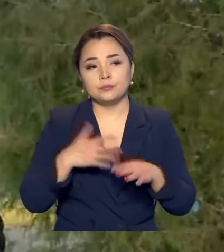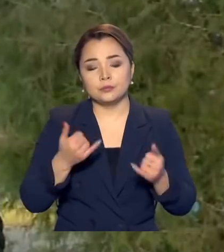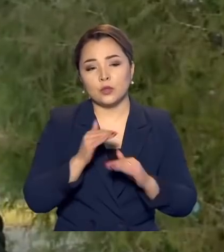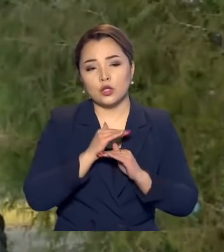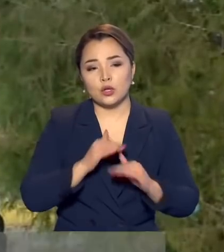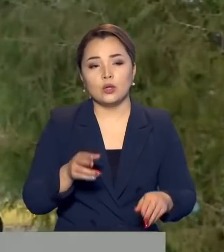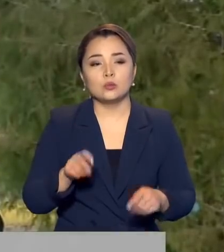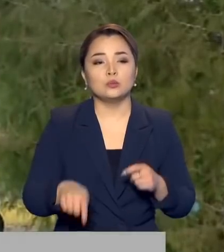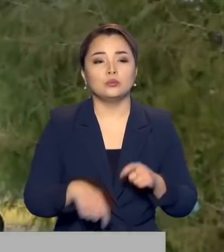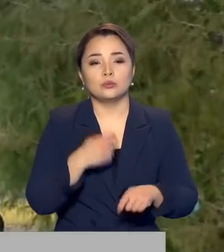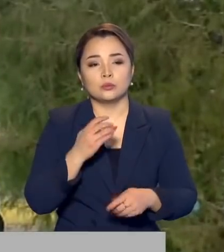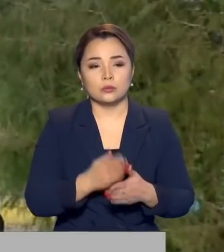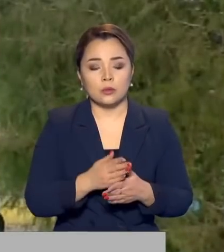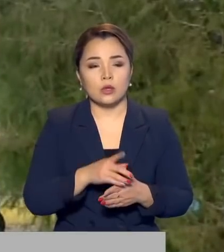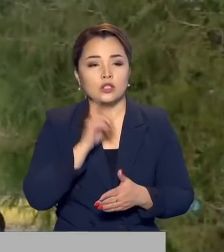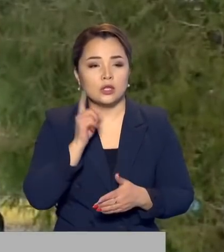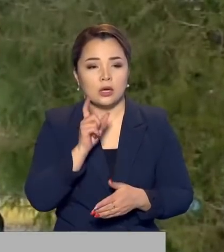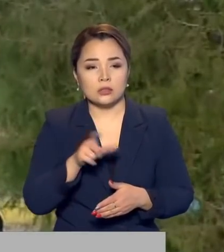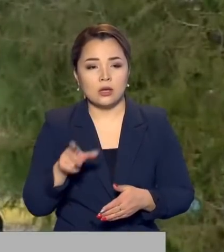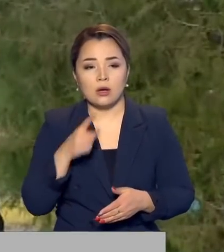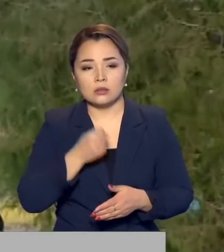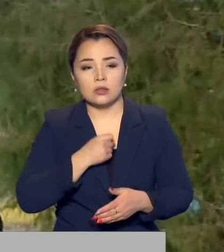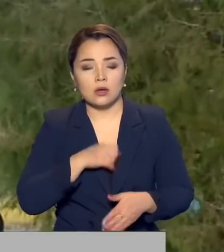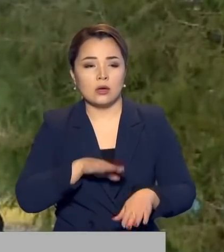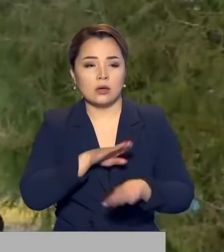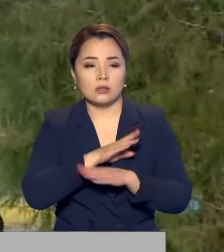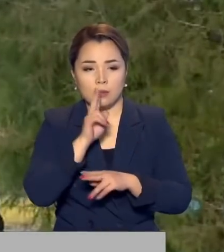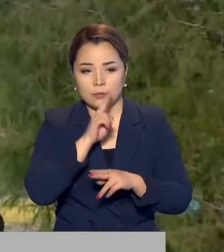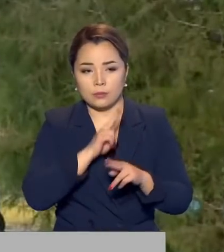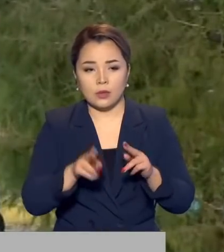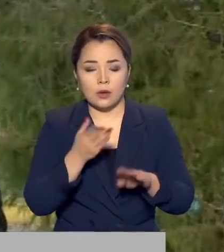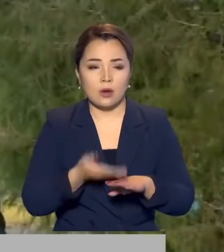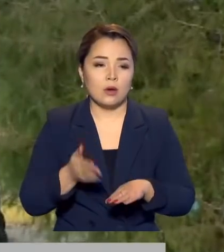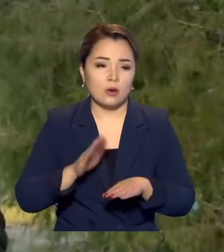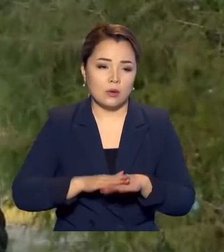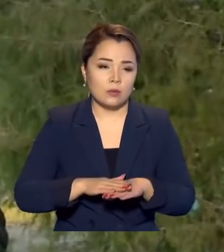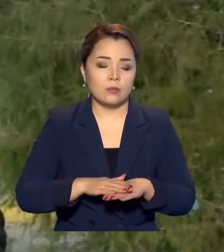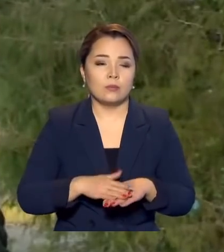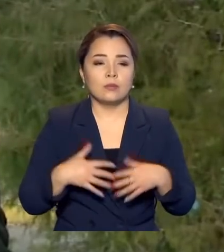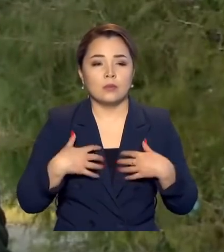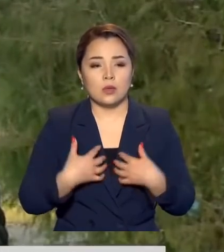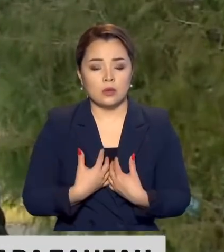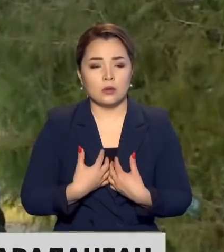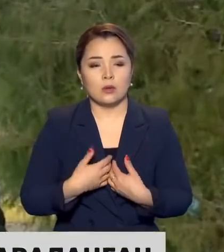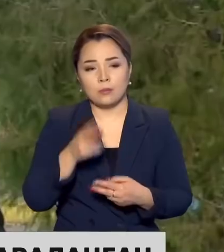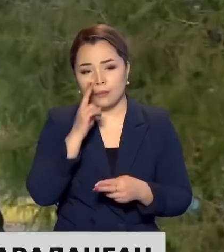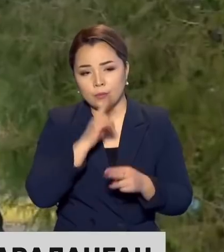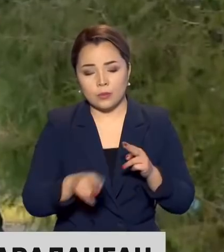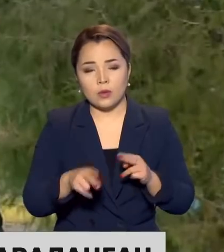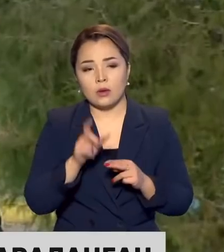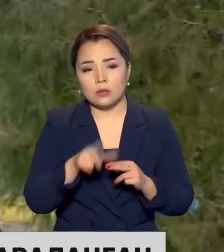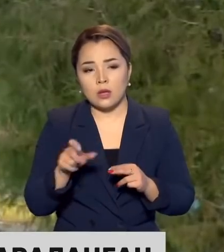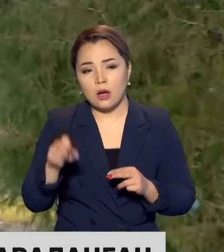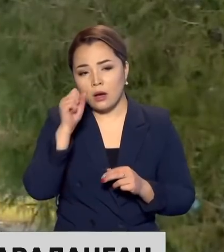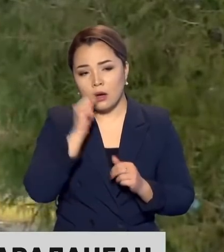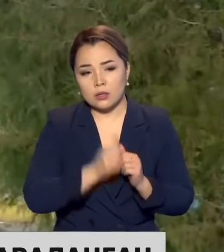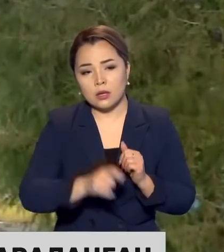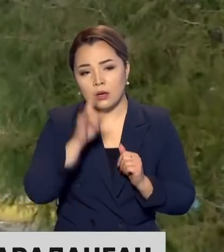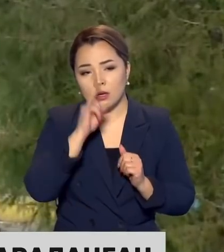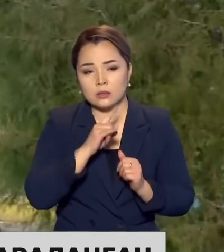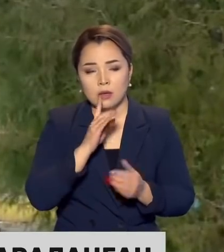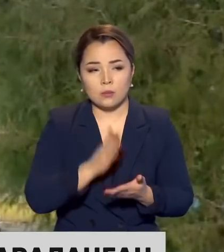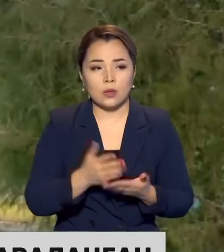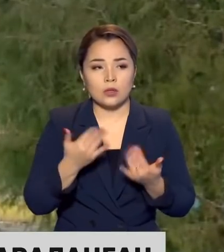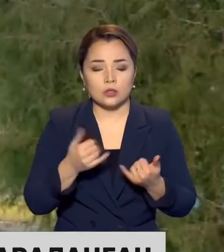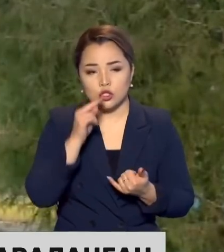бұзғандарға қарсы тұрамын деп өрімдей жастар ажал құшты. Ауыр қаза барша қазақтың қабырғасын қайыстырып отыр. Шымкент